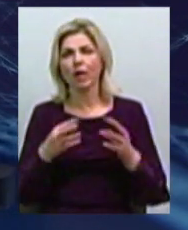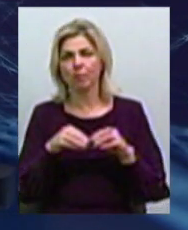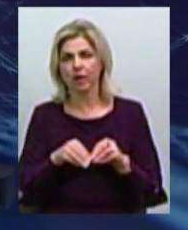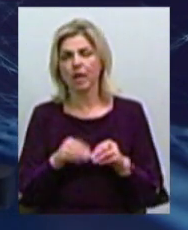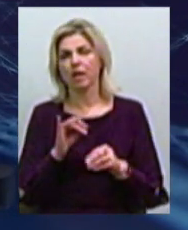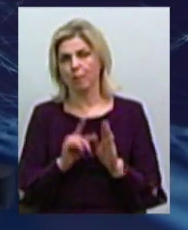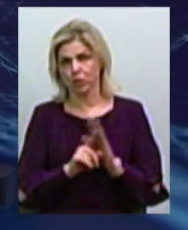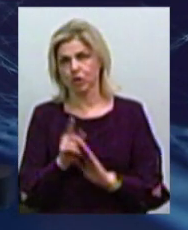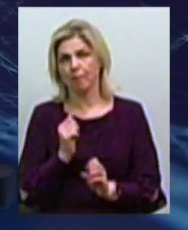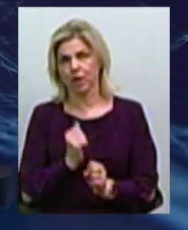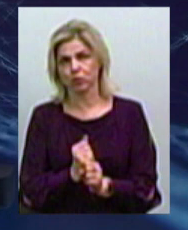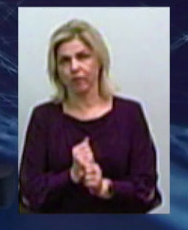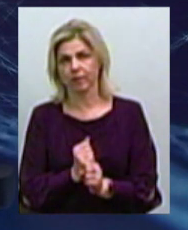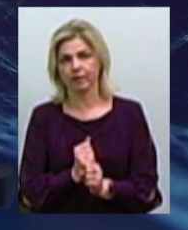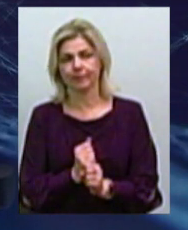починає працювати